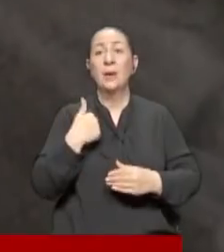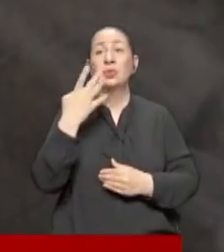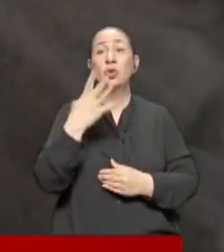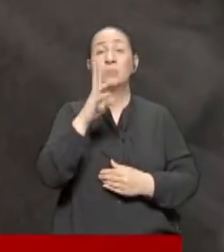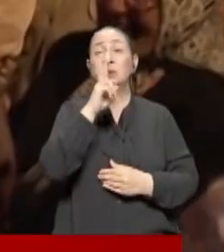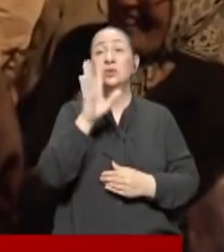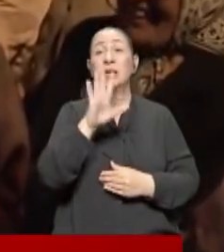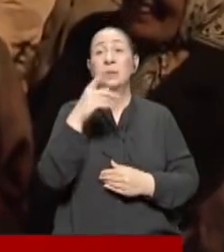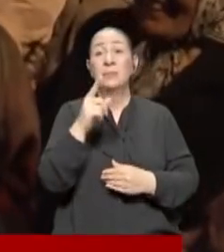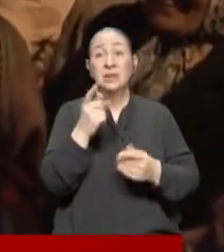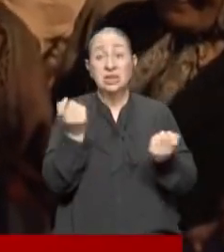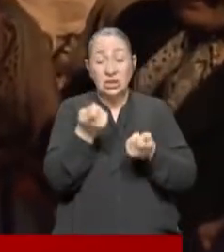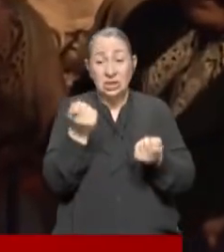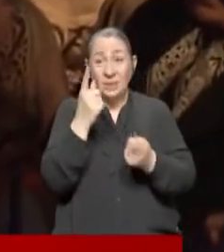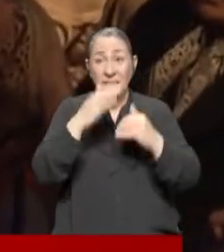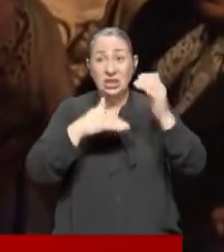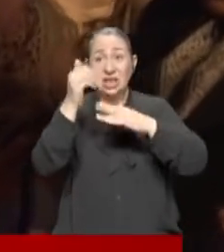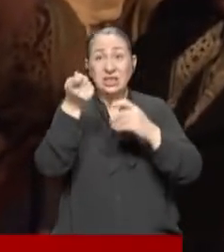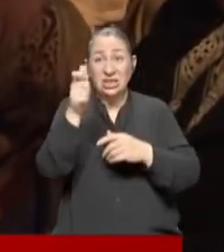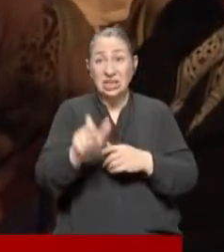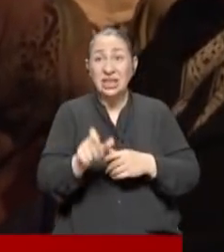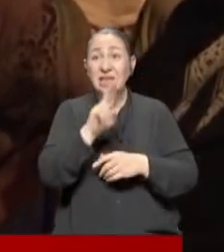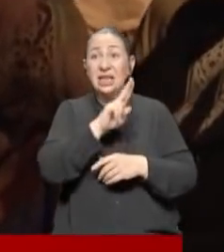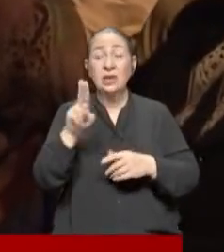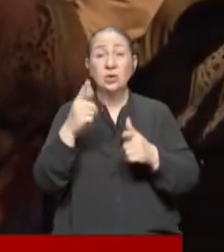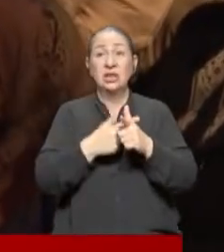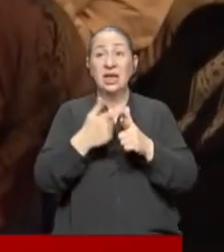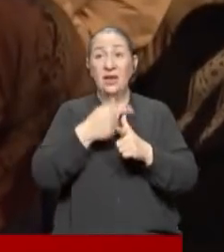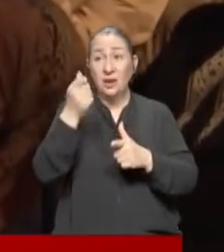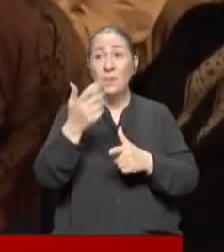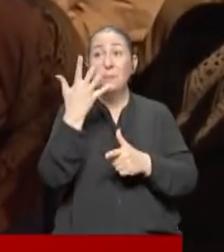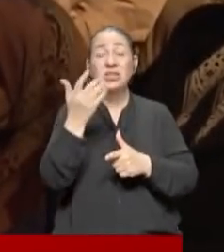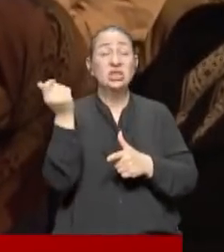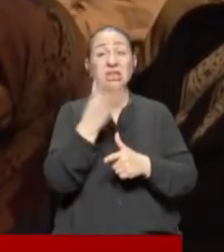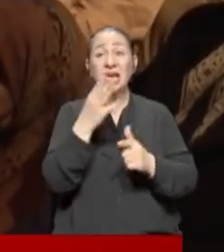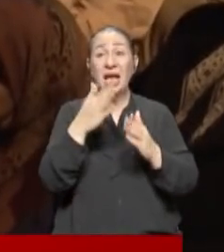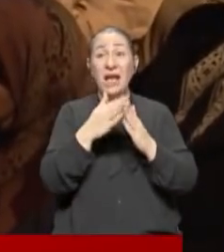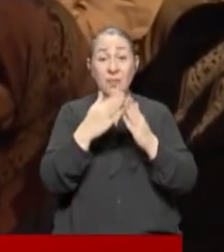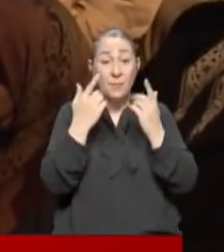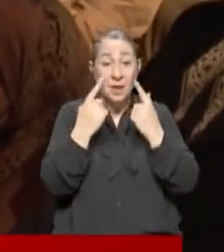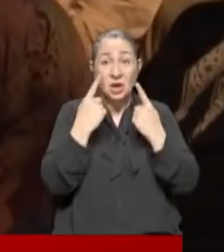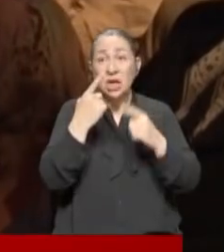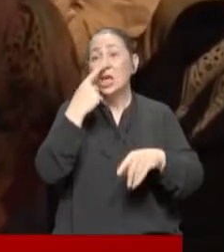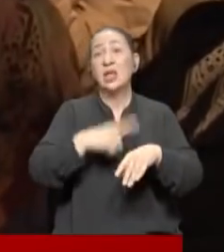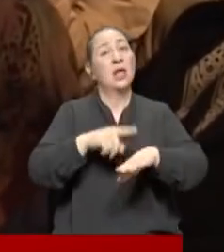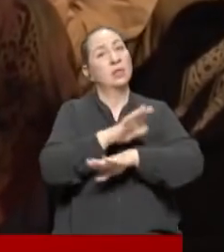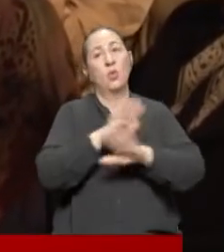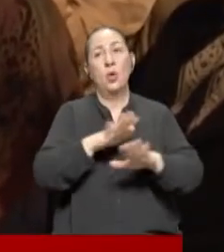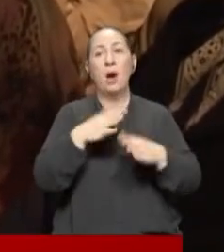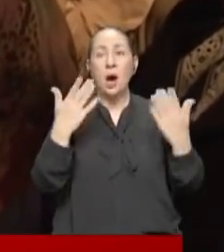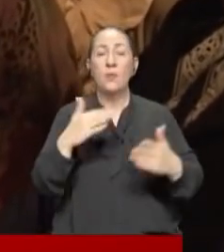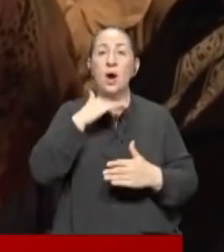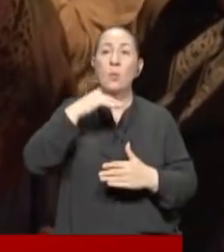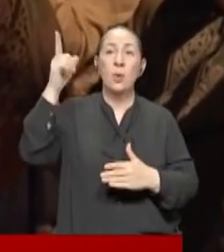4250 bin lirayla çalışan bir inşaat işçisinin 700 lira kira verip 5 kişilik bir aileye bakacağına inanmıyorum. Ama